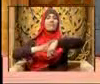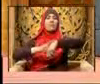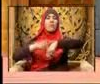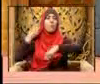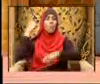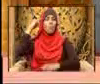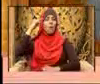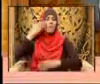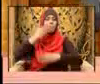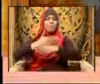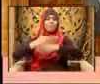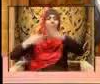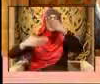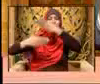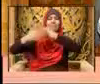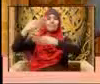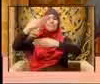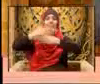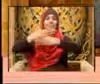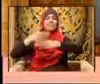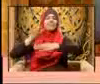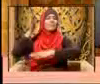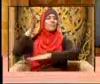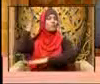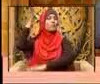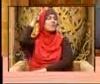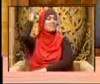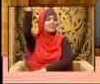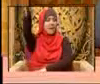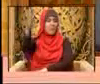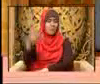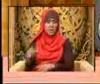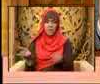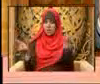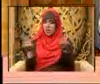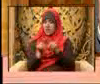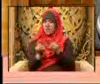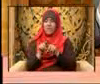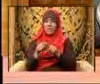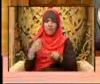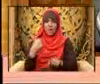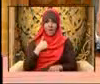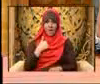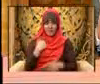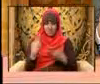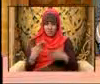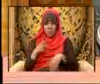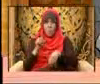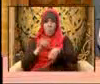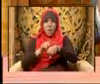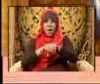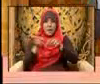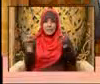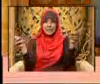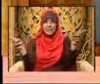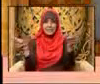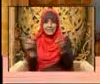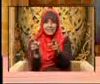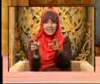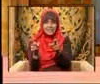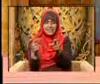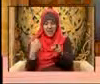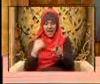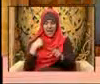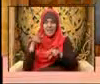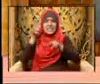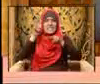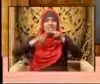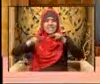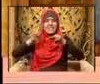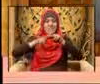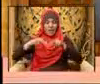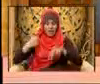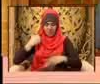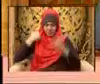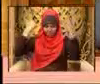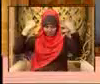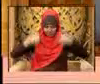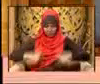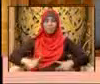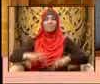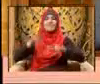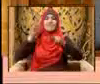أمة، وحتى تصوغ نفسك في هذا الزمن وفي هذا الحيز من الزمن حتى تصلح ذاتك وفكرك